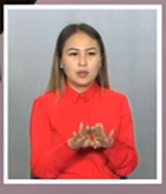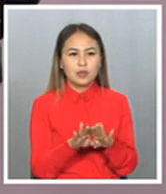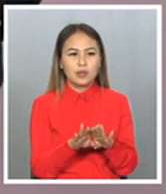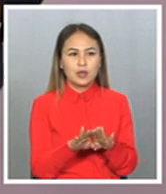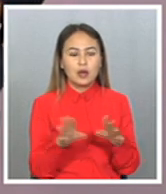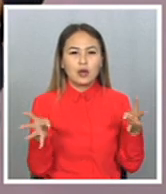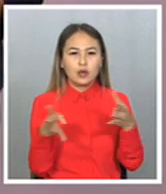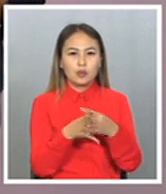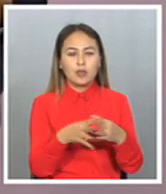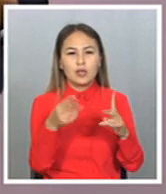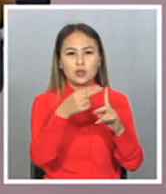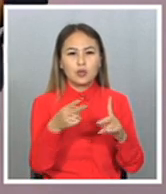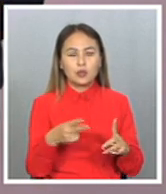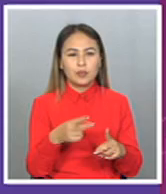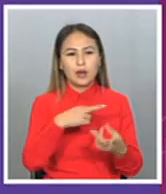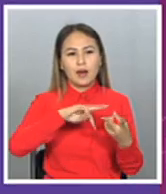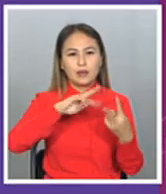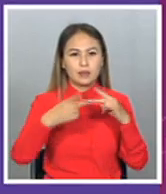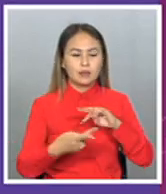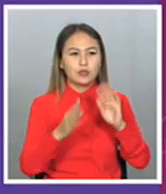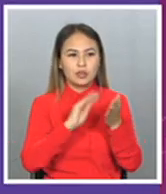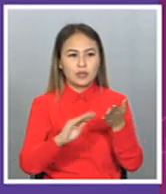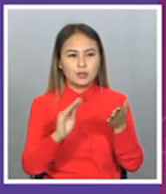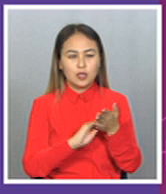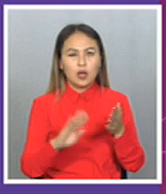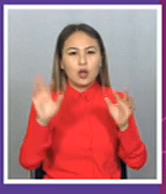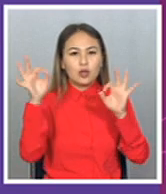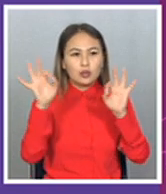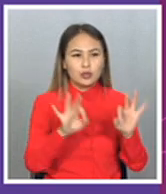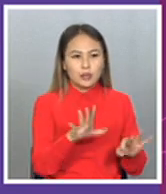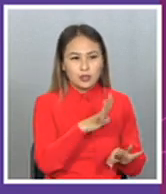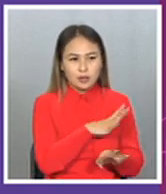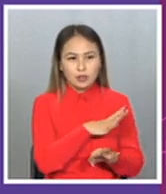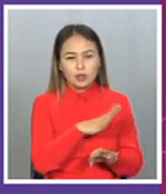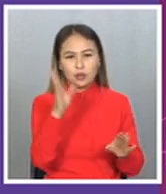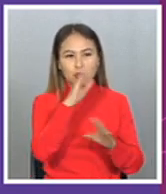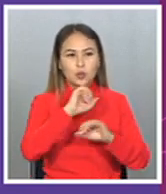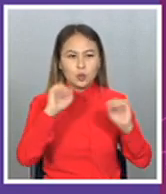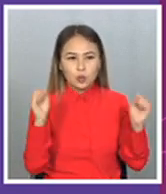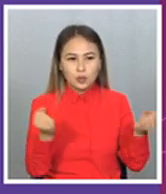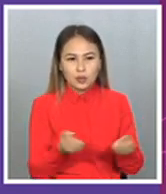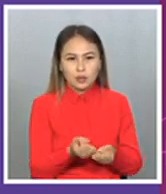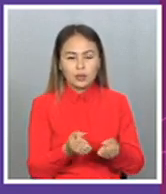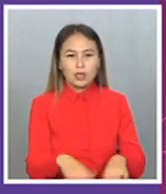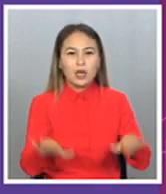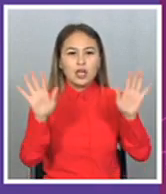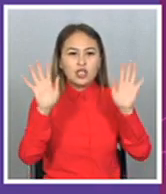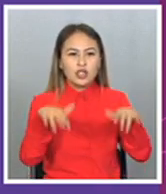құрмала сөйлемге айналдырып жазамыз. Күз келді. Күн